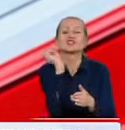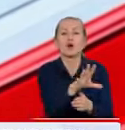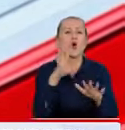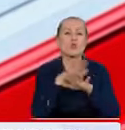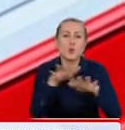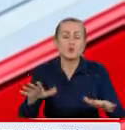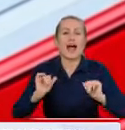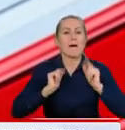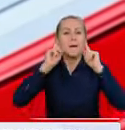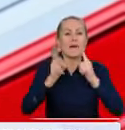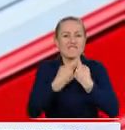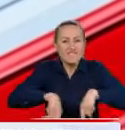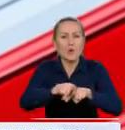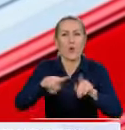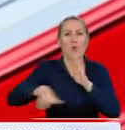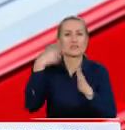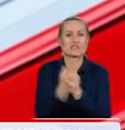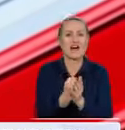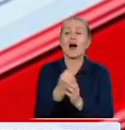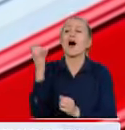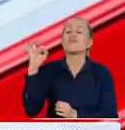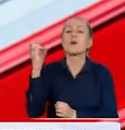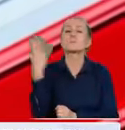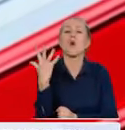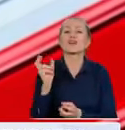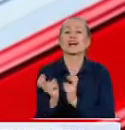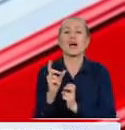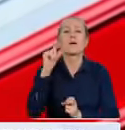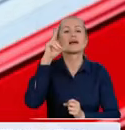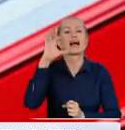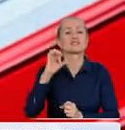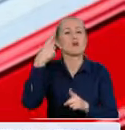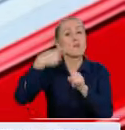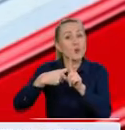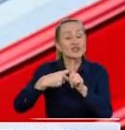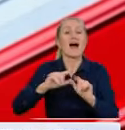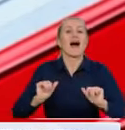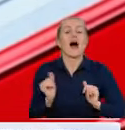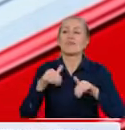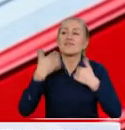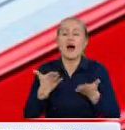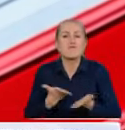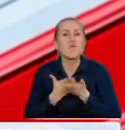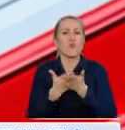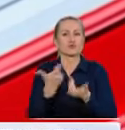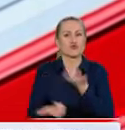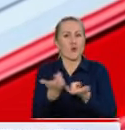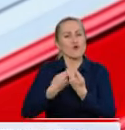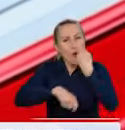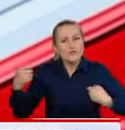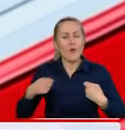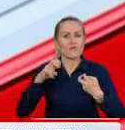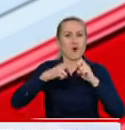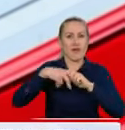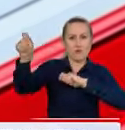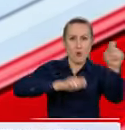w życie realnie ustawa z piątki Kaczyńskiego nazywana PKS+, która może pomóc rozwiązać problemy komunikacyjne